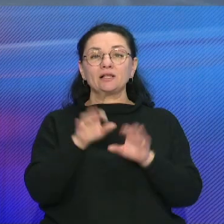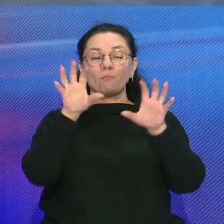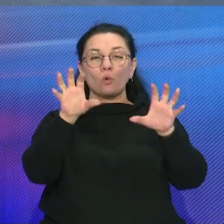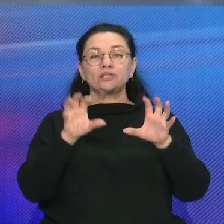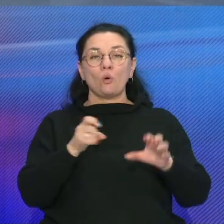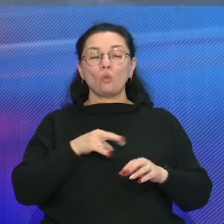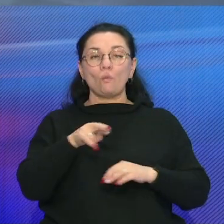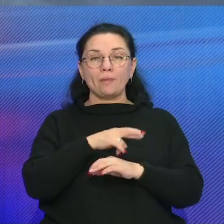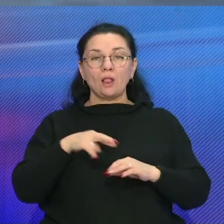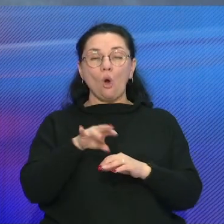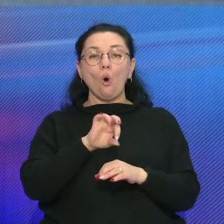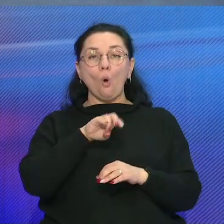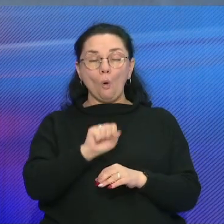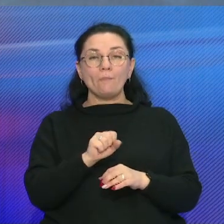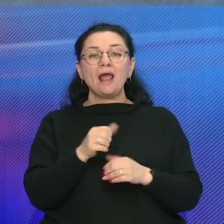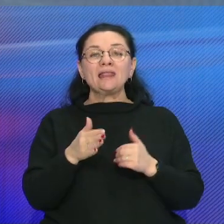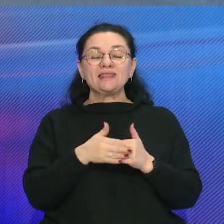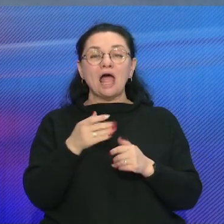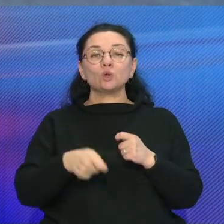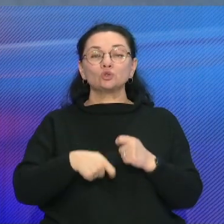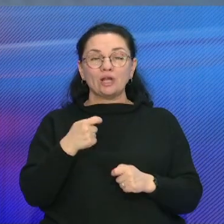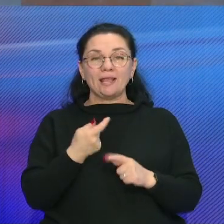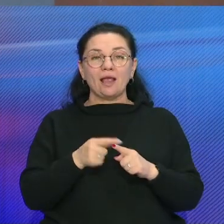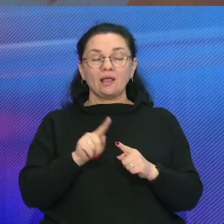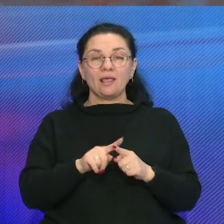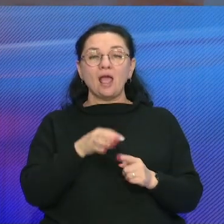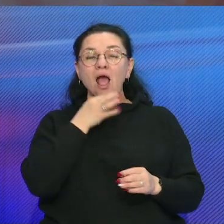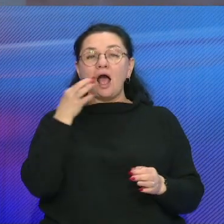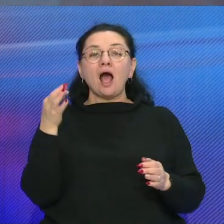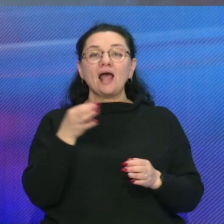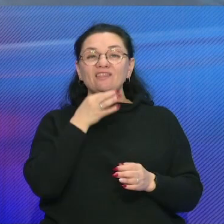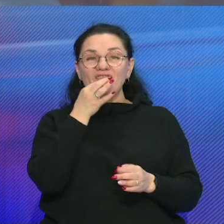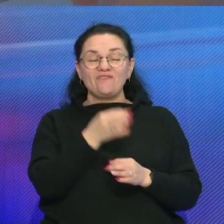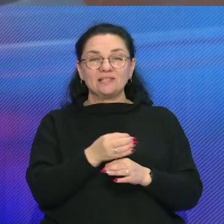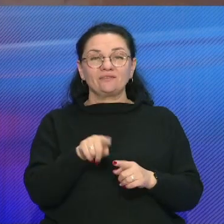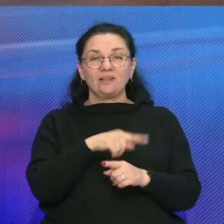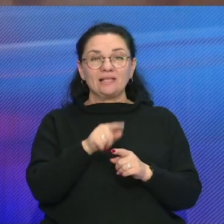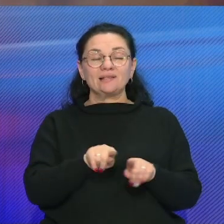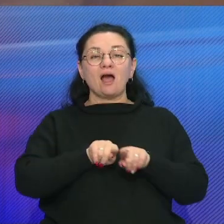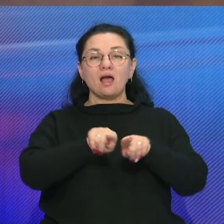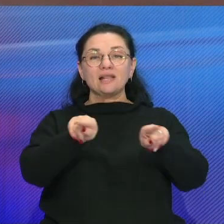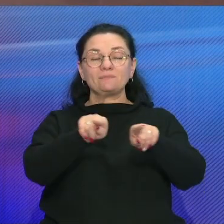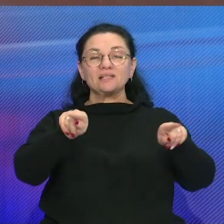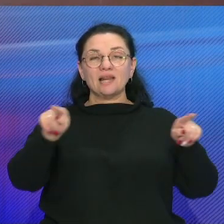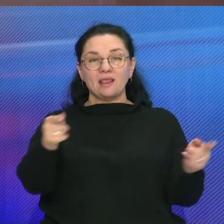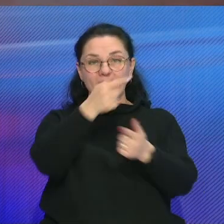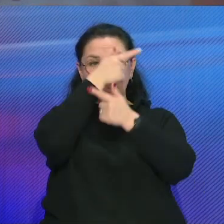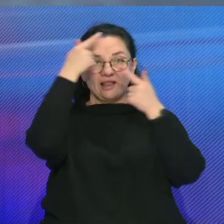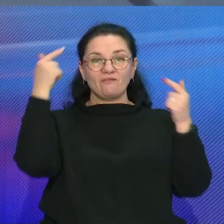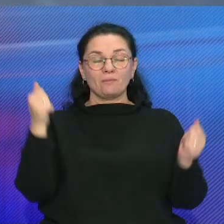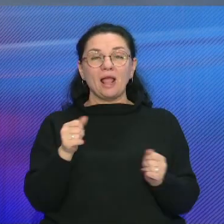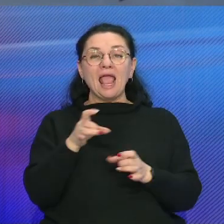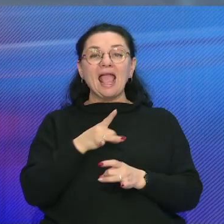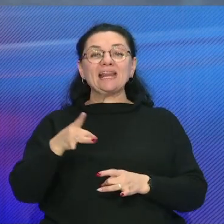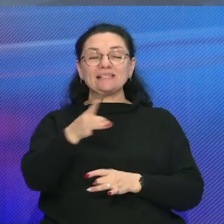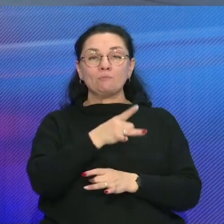аб адміністрацыйных правапарушэннях прадугледжана адказнасць за распаўсюджванне інфармацыі, уключанай у рэспубліканскі спіс